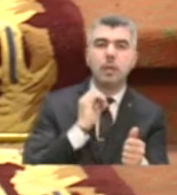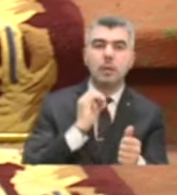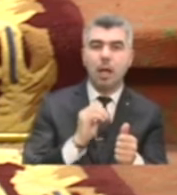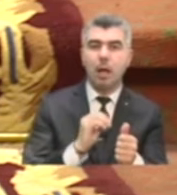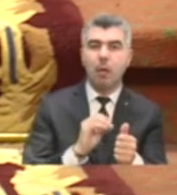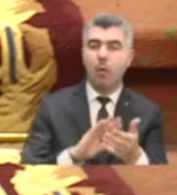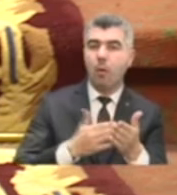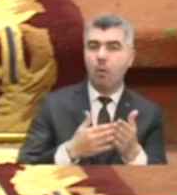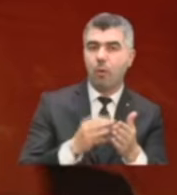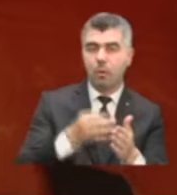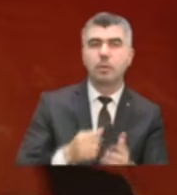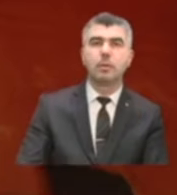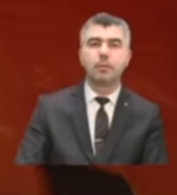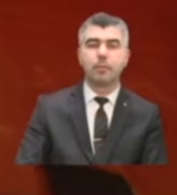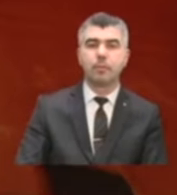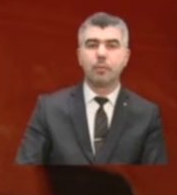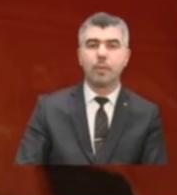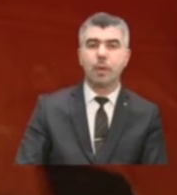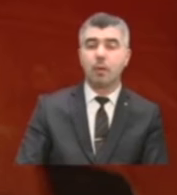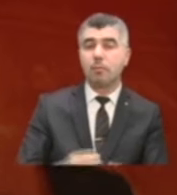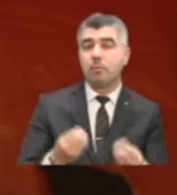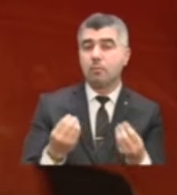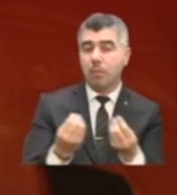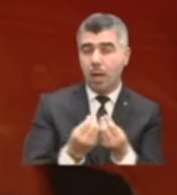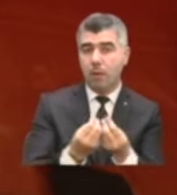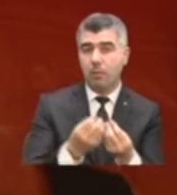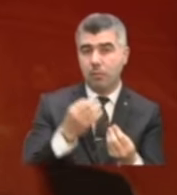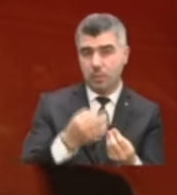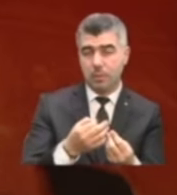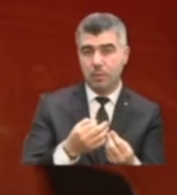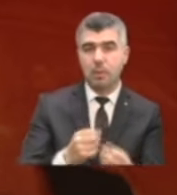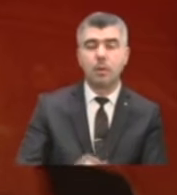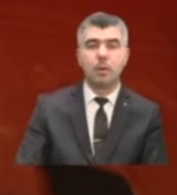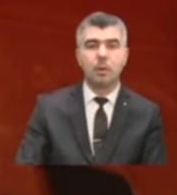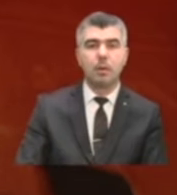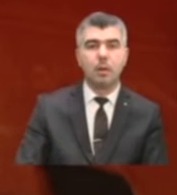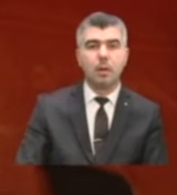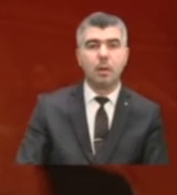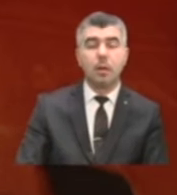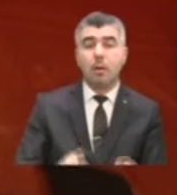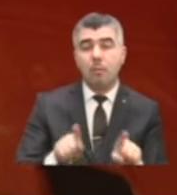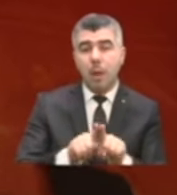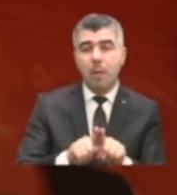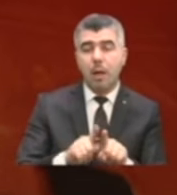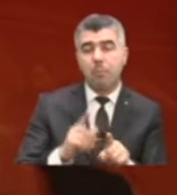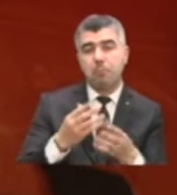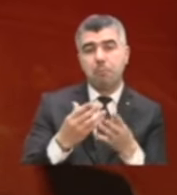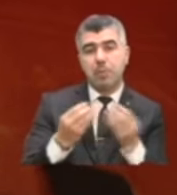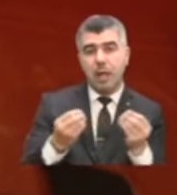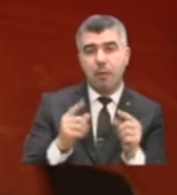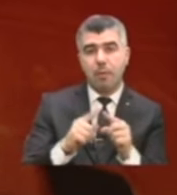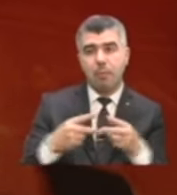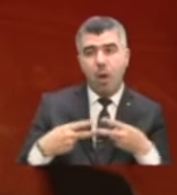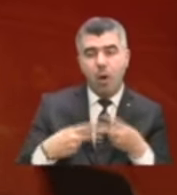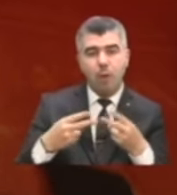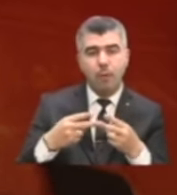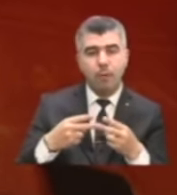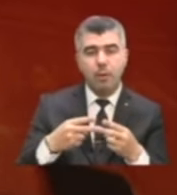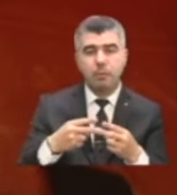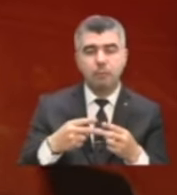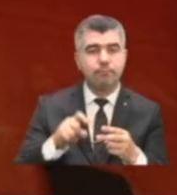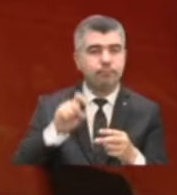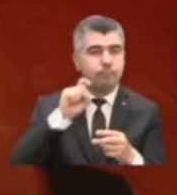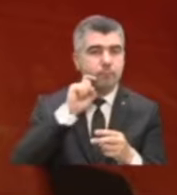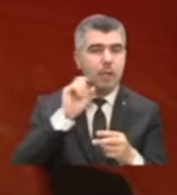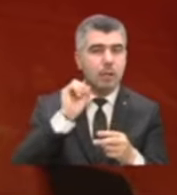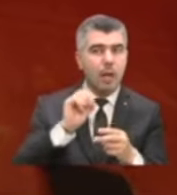مرفوضة. وإلى جانب ما هو قانوني، فإن الوزارة تشتغل على عدد من المبادرات التي تهدف إلى نشر محتوى إيجابي